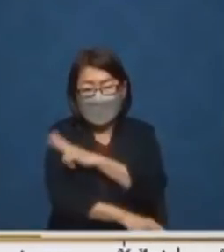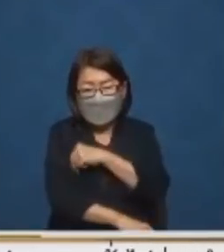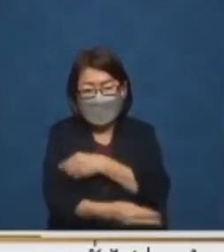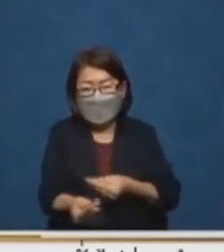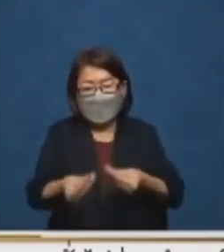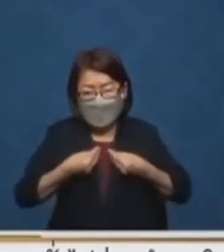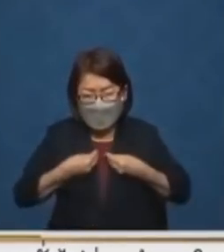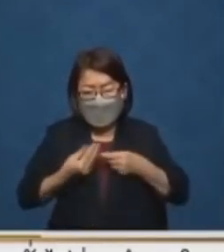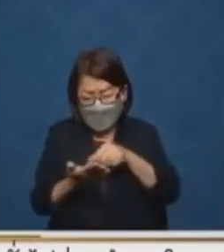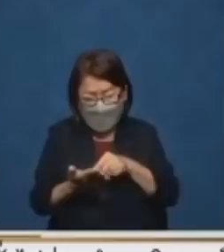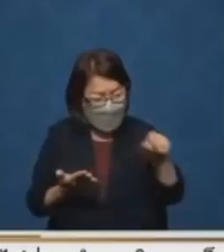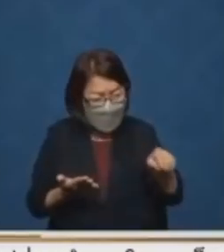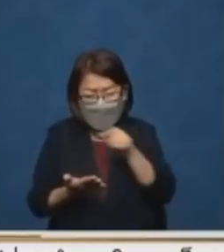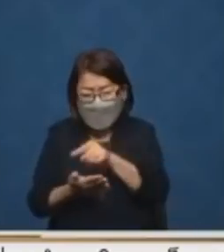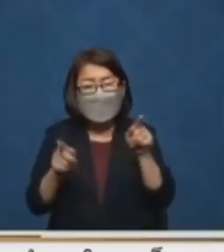ัตผมมา